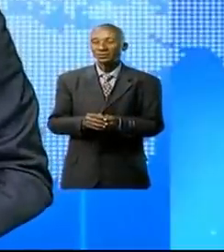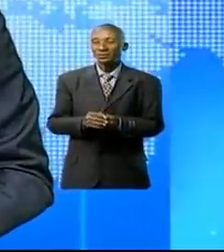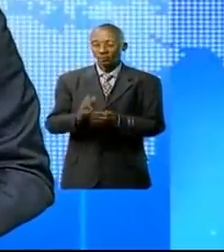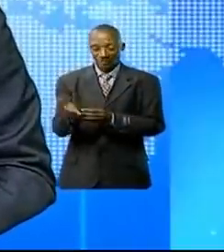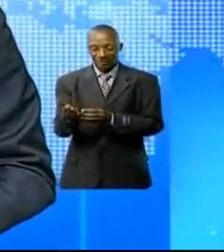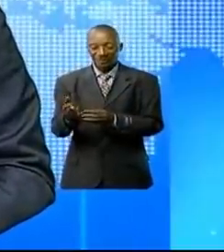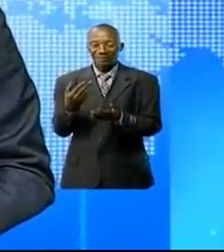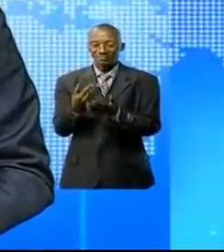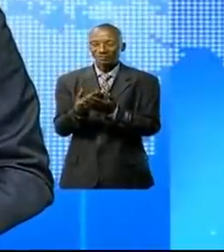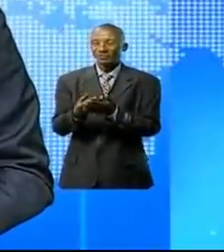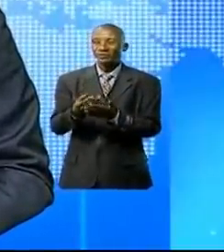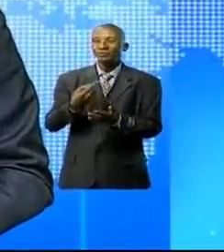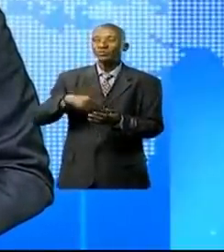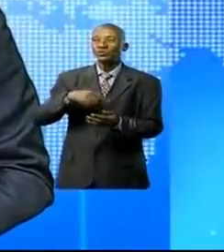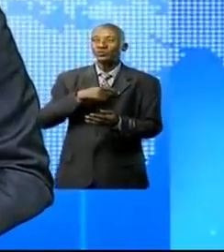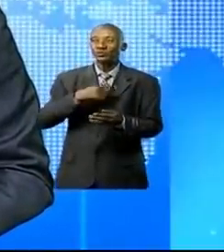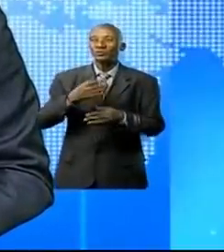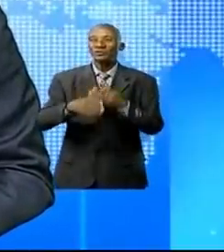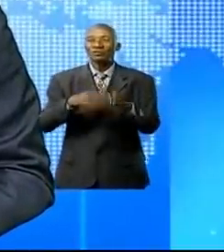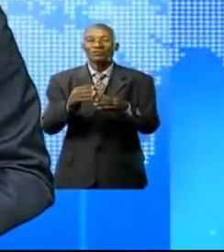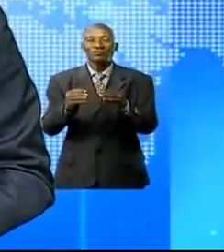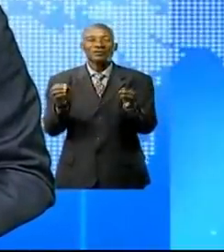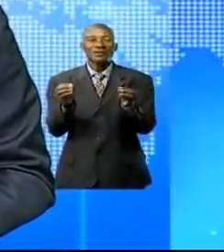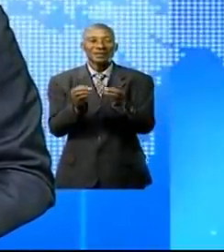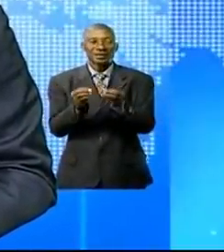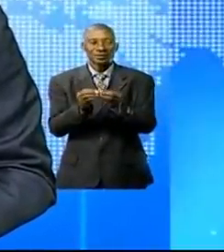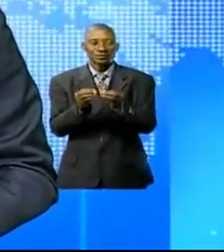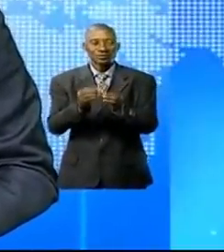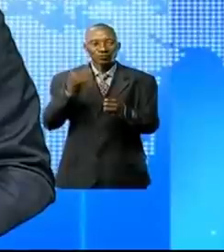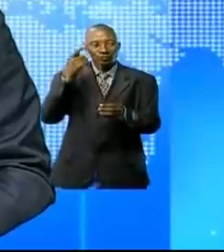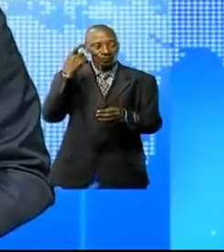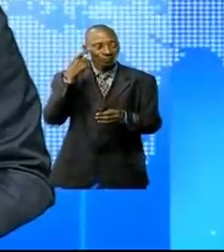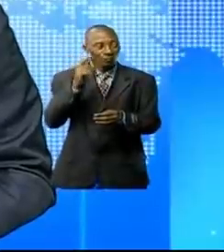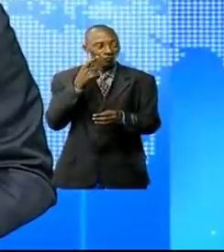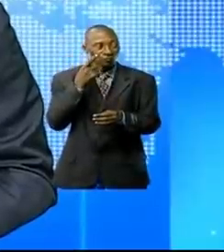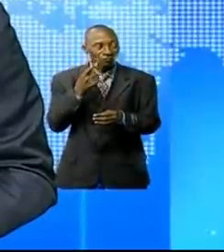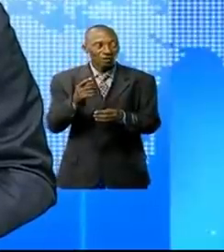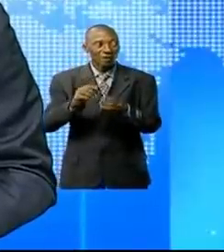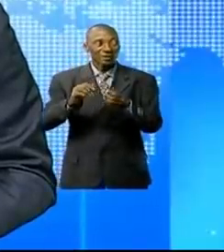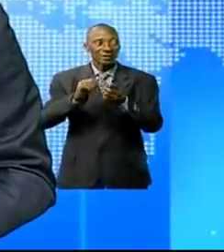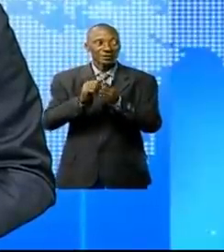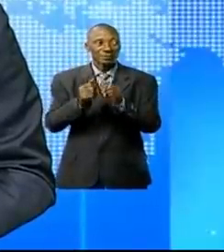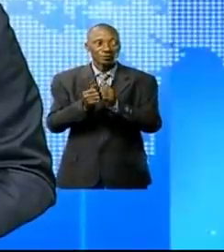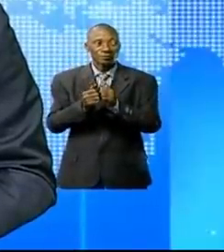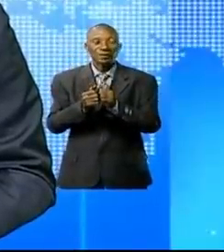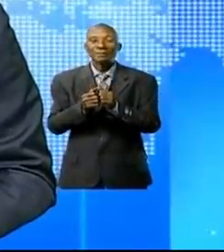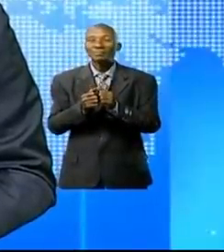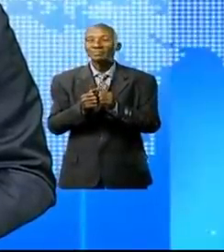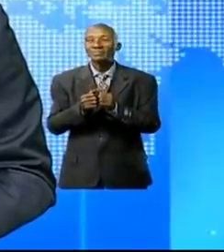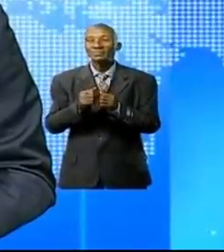désinformation. Mais je tiens à signaler à l'opinion tant nationale que même internationale s'il le faut, que nous n'avons pas